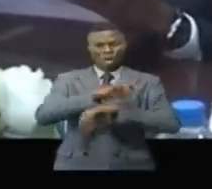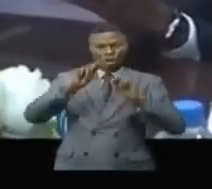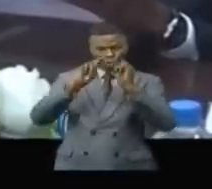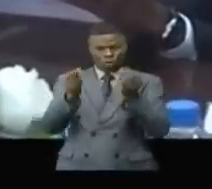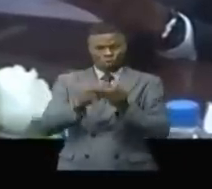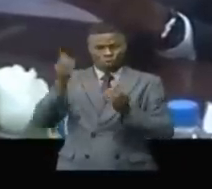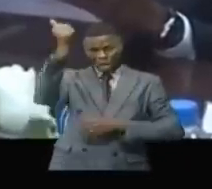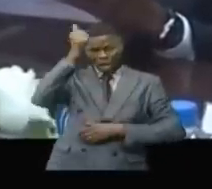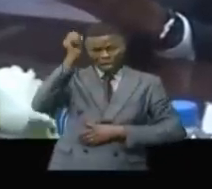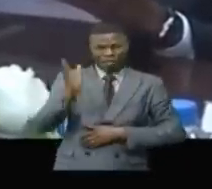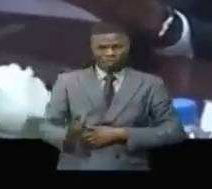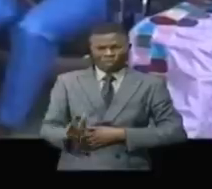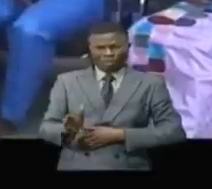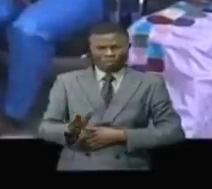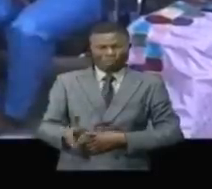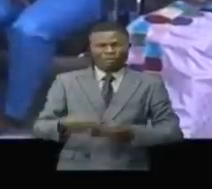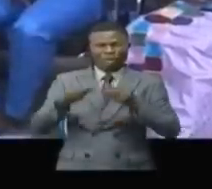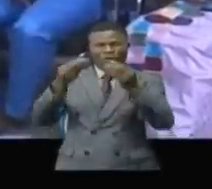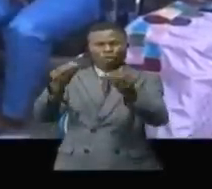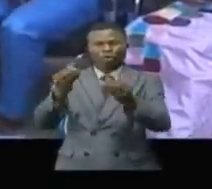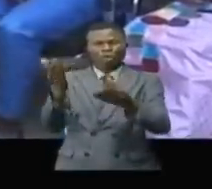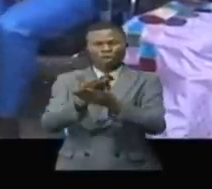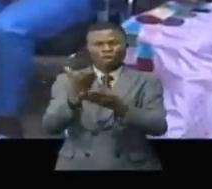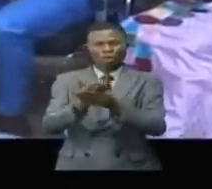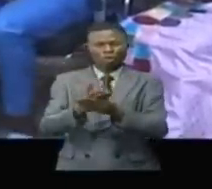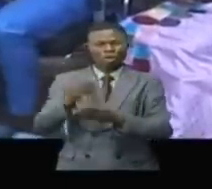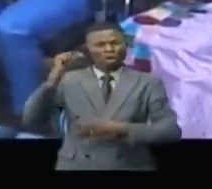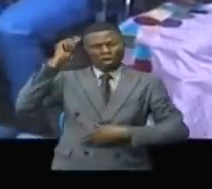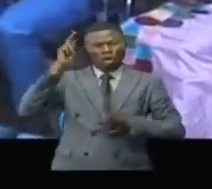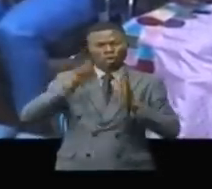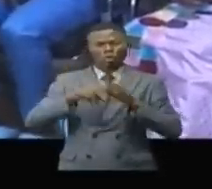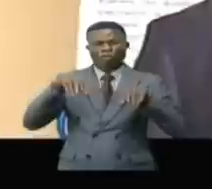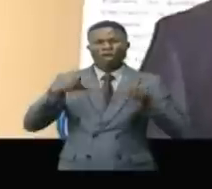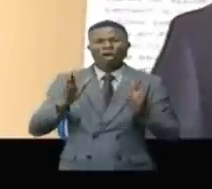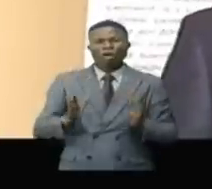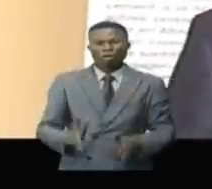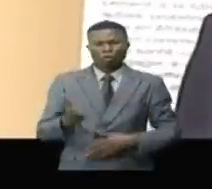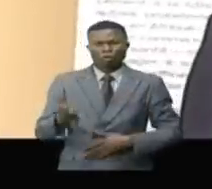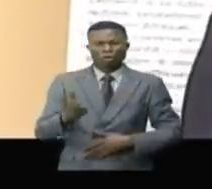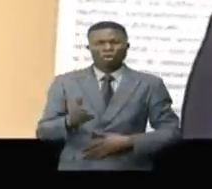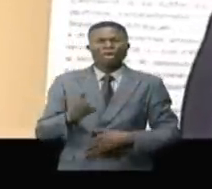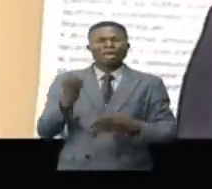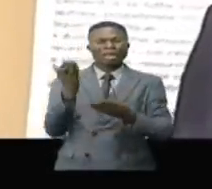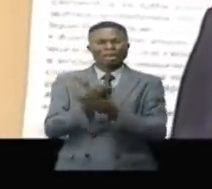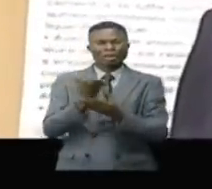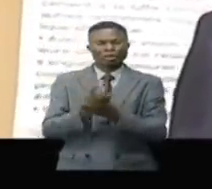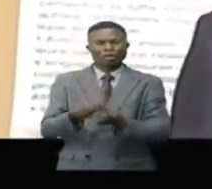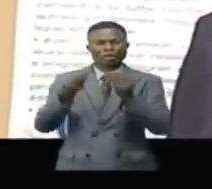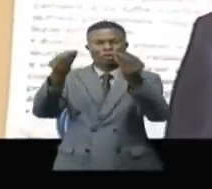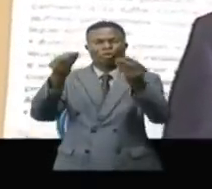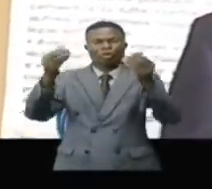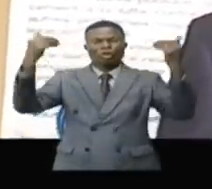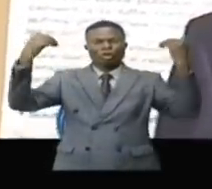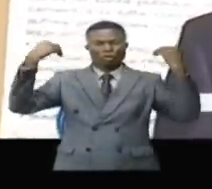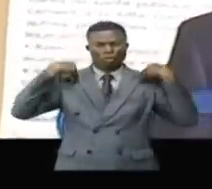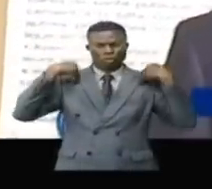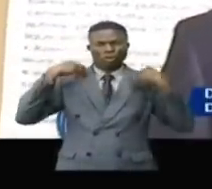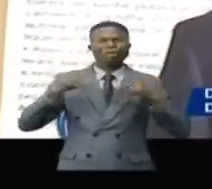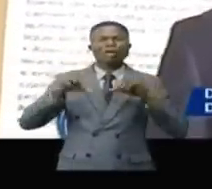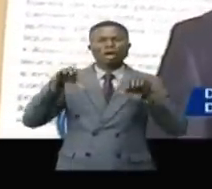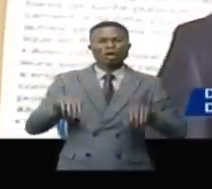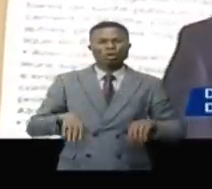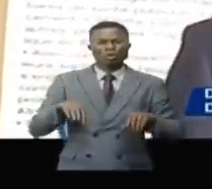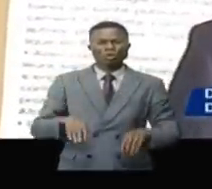africains, de formuler un plaidoyer au gouvernement congolais. C'est un plaidoyer à l'endroit des autorités nationales pour mettre à